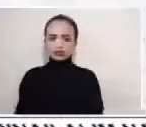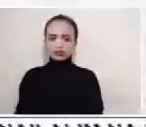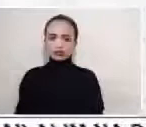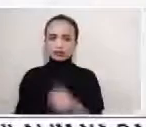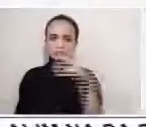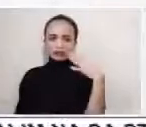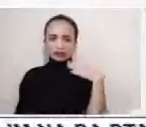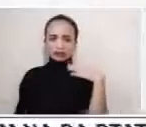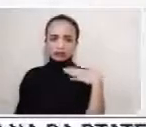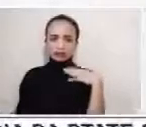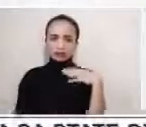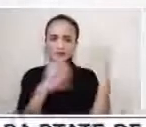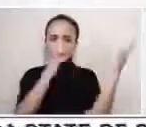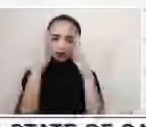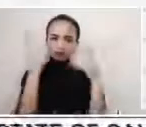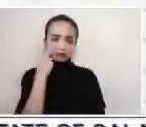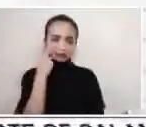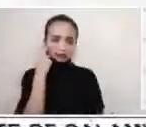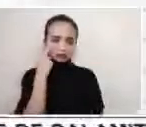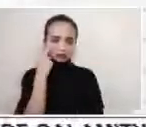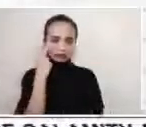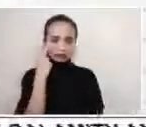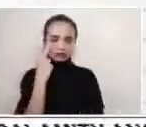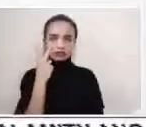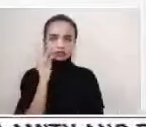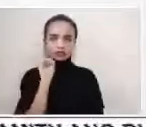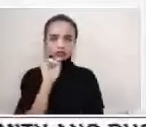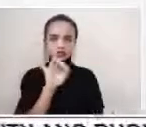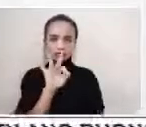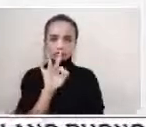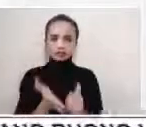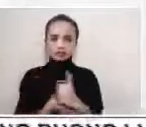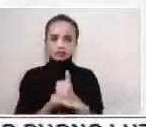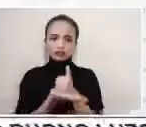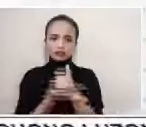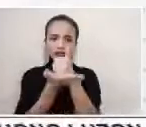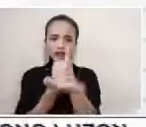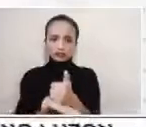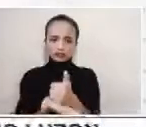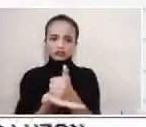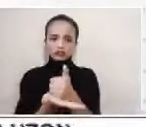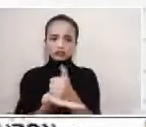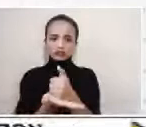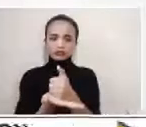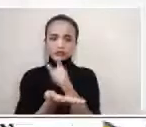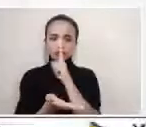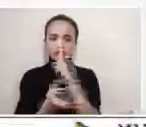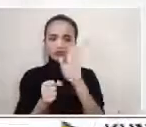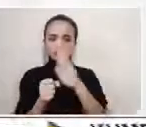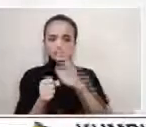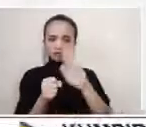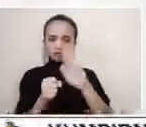sa 6 na rehiyon at 19 na lalawiga na sinalanta ng bagyong Rolly at Ulysses, nasa